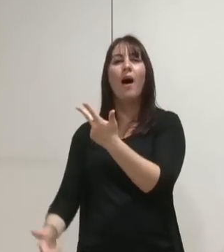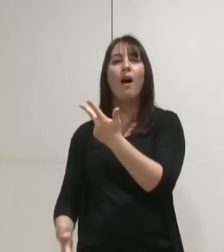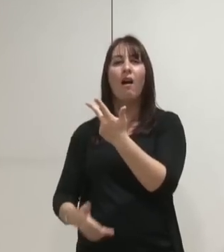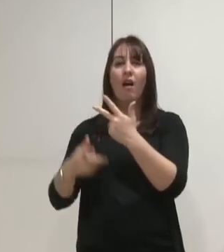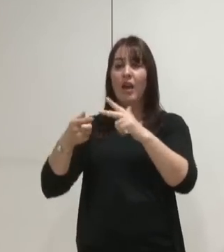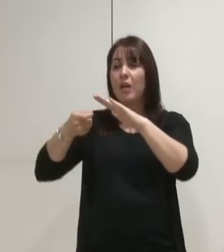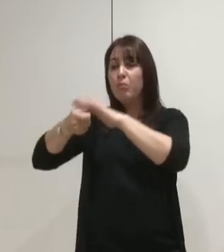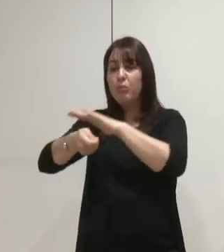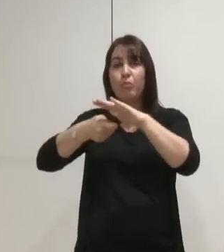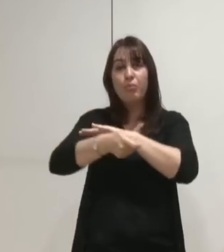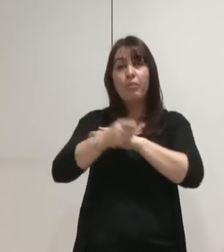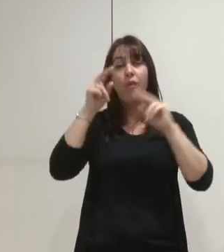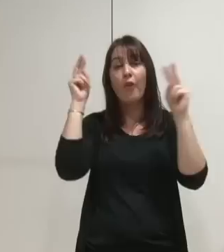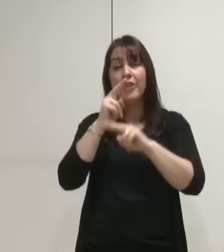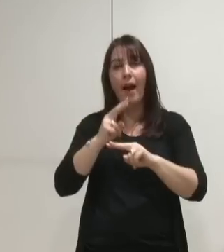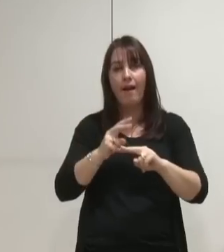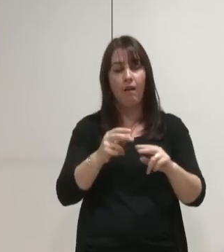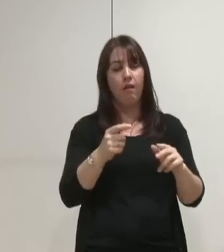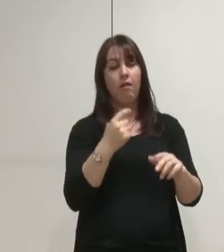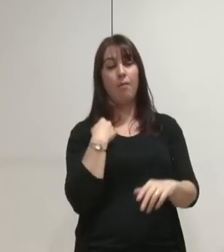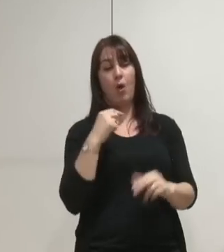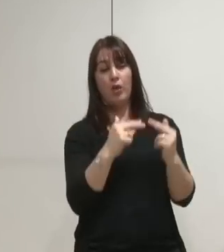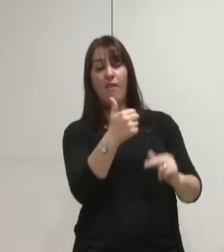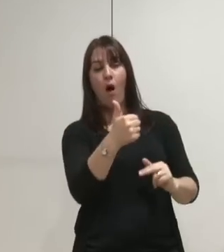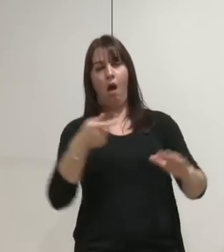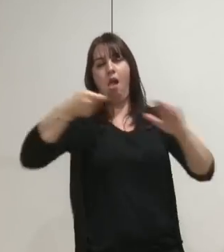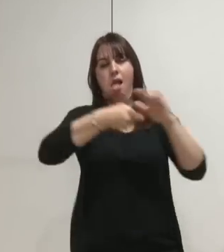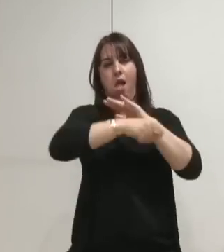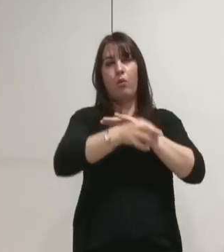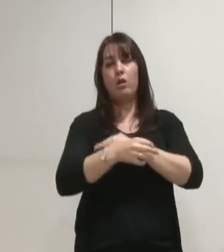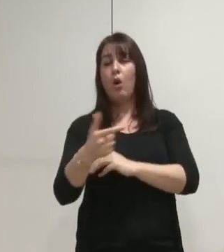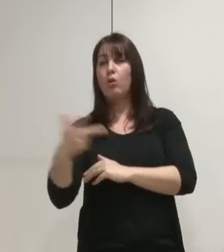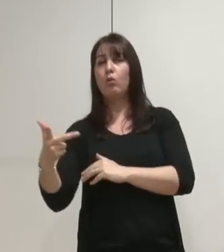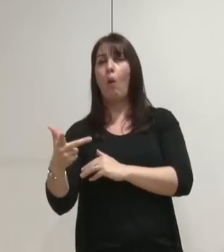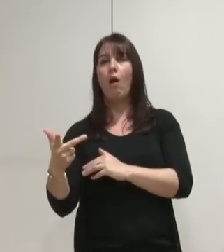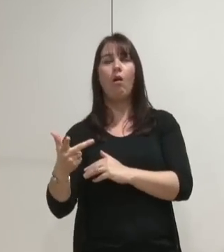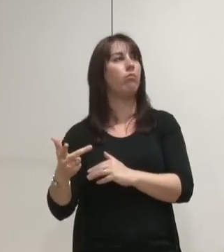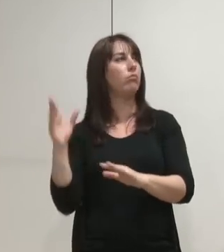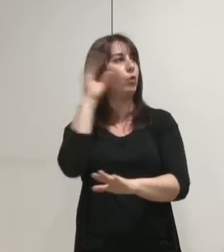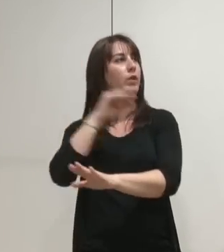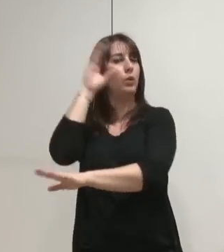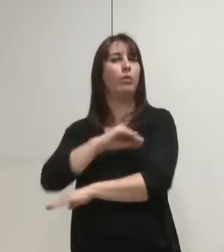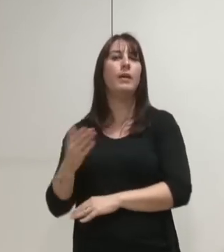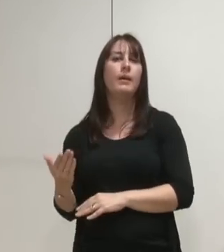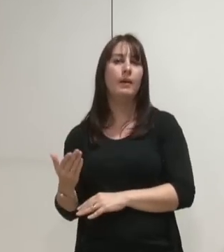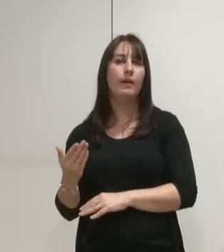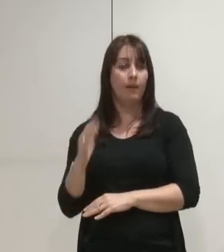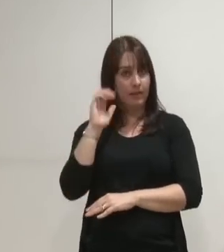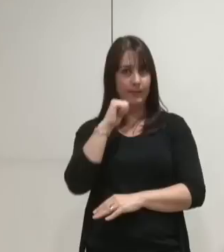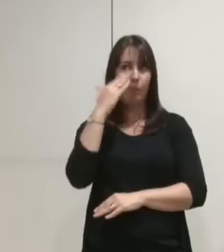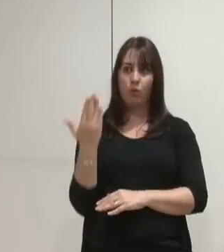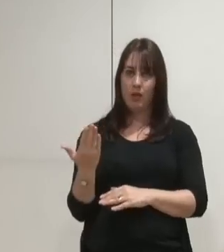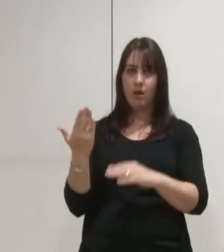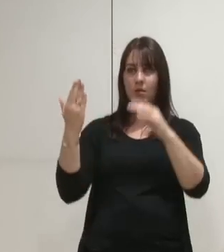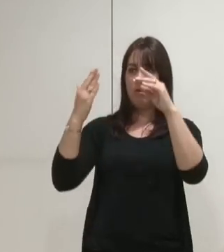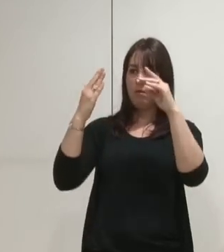n'allaient en pratique que pour les 1 hein et et donc par rapport à cela il y a effectivement une réduction de de